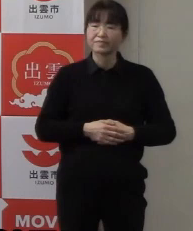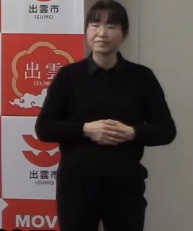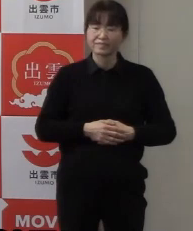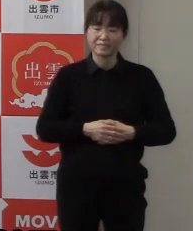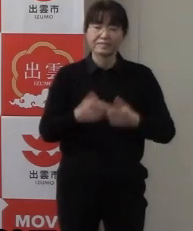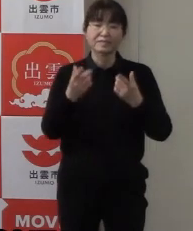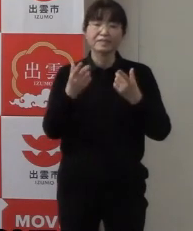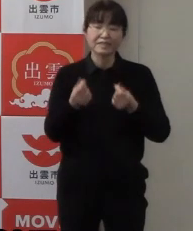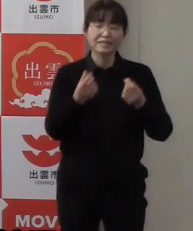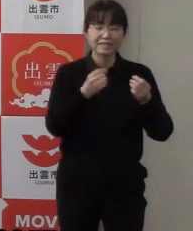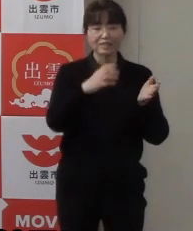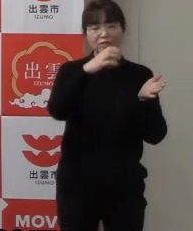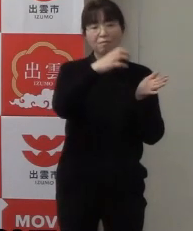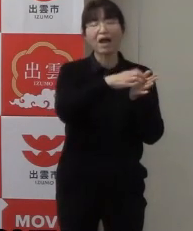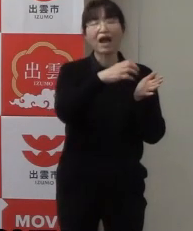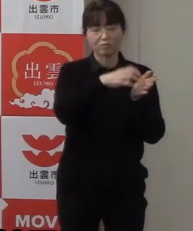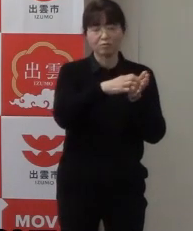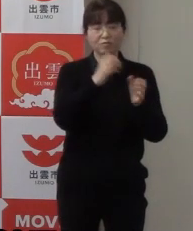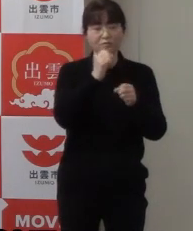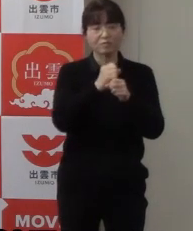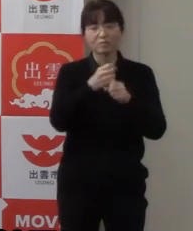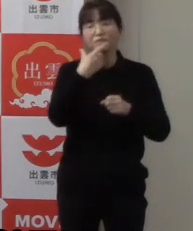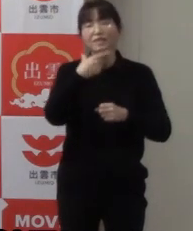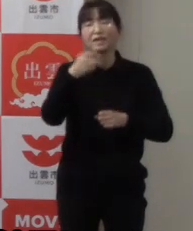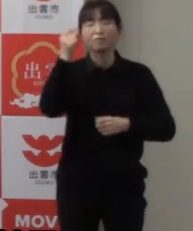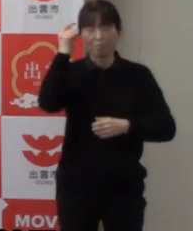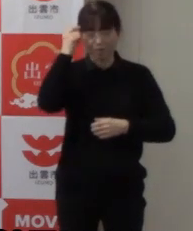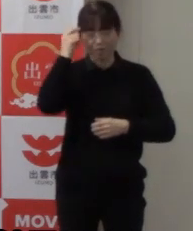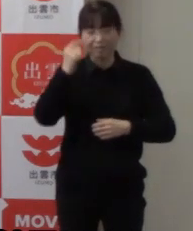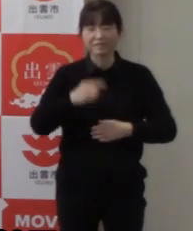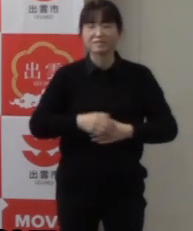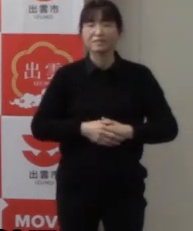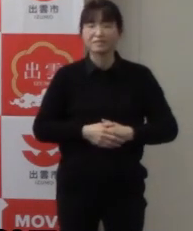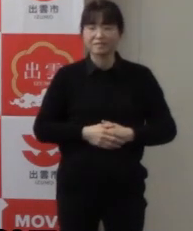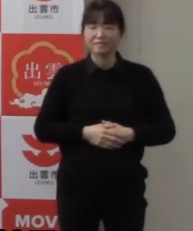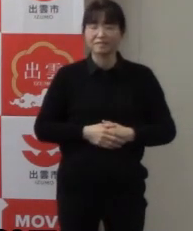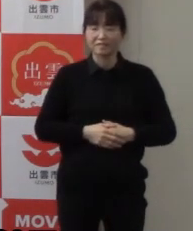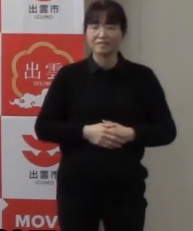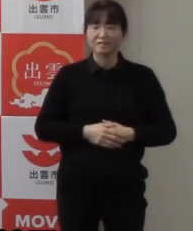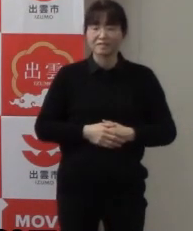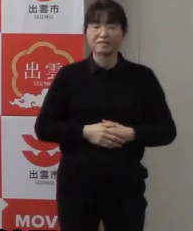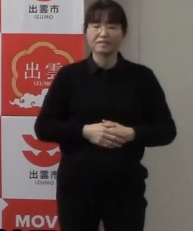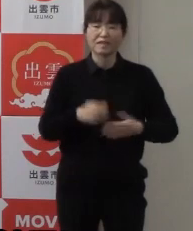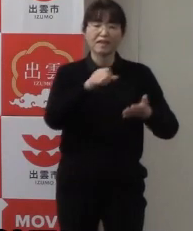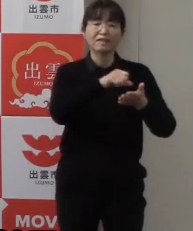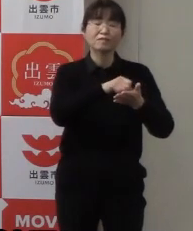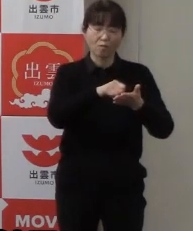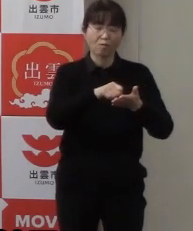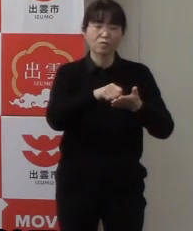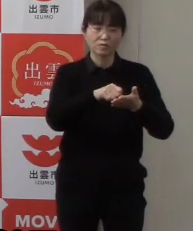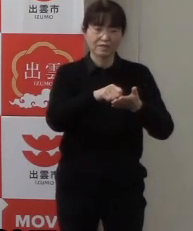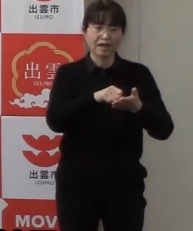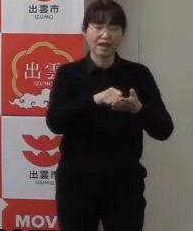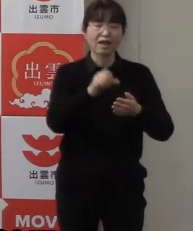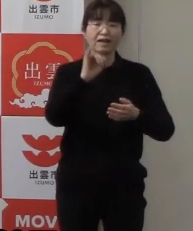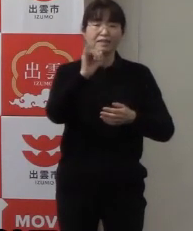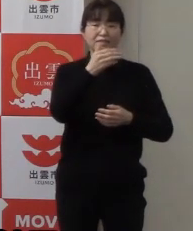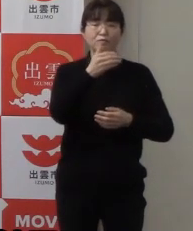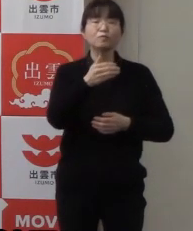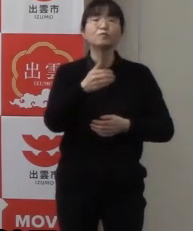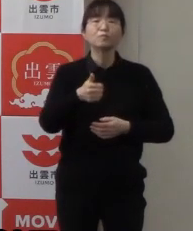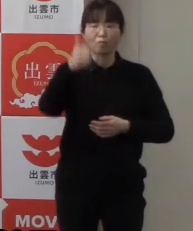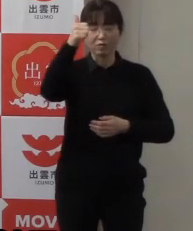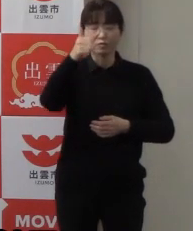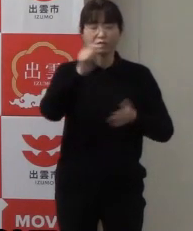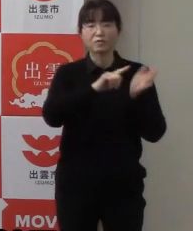きちんとしたマークにしていきたいというふうに思っているところであります。そしてこれを登録していただいた、育成宣言をしていただいた企